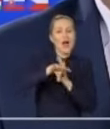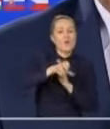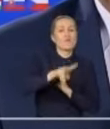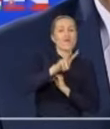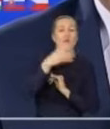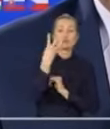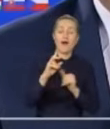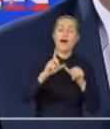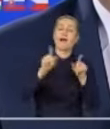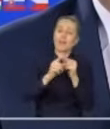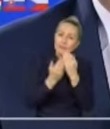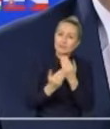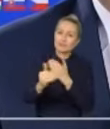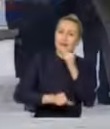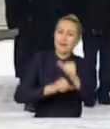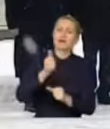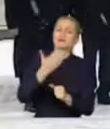w latach kolejnych.